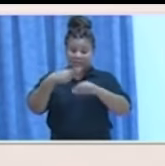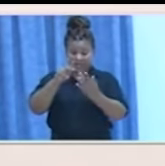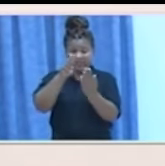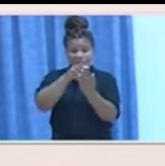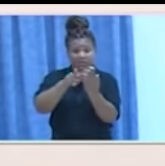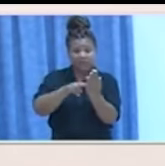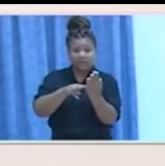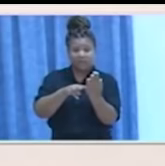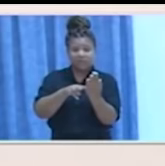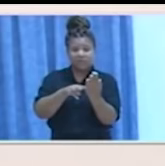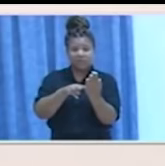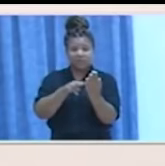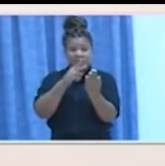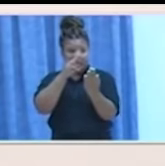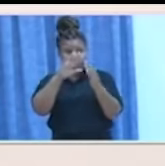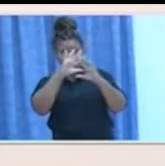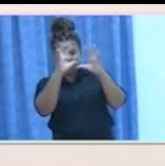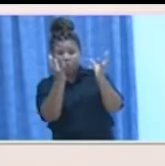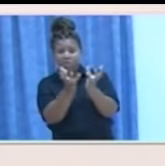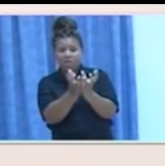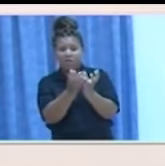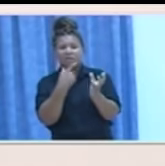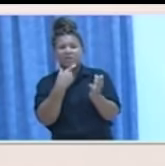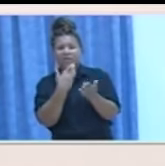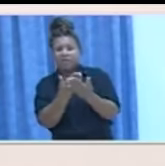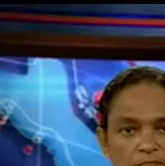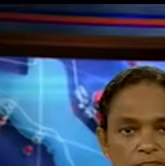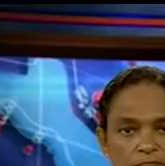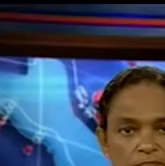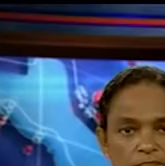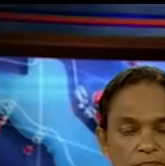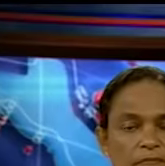et nous devons décider si nous devons extendre sa restriction pour plus longtemps.